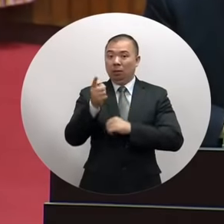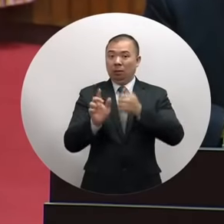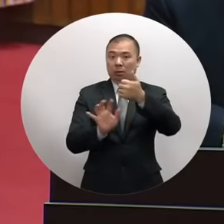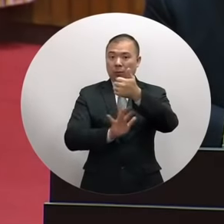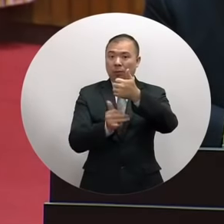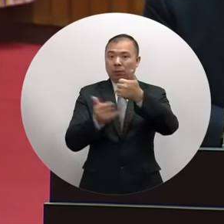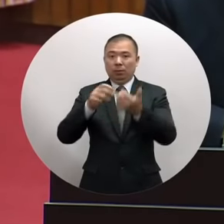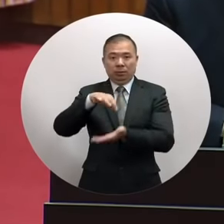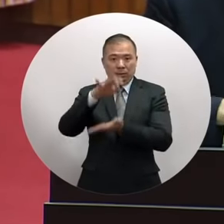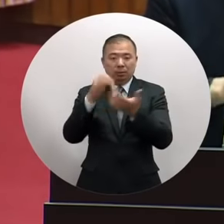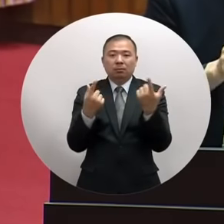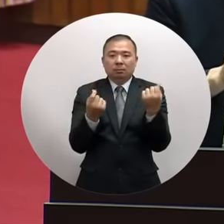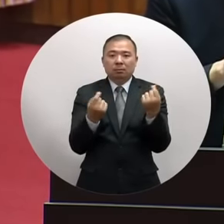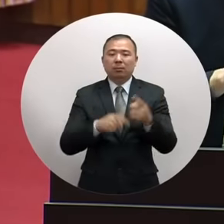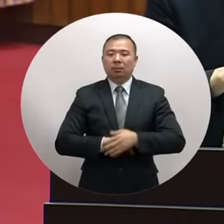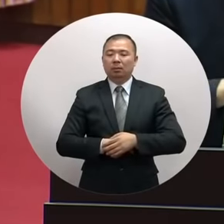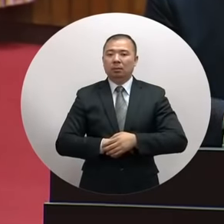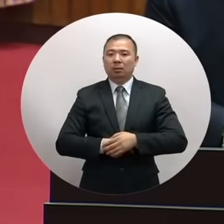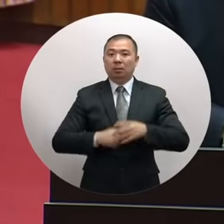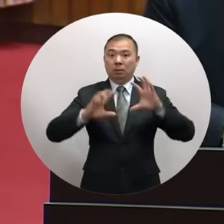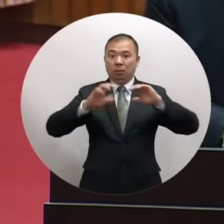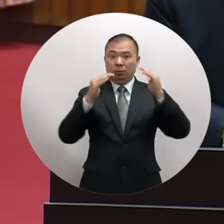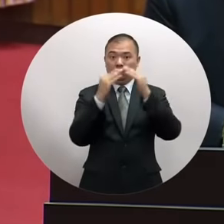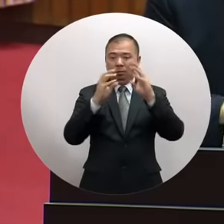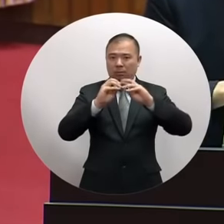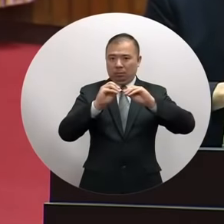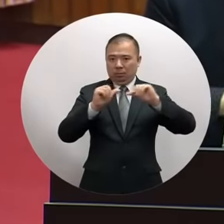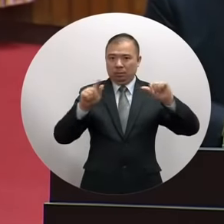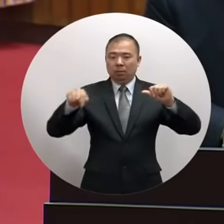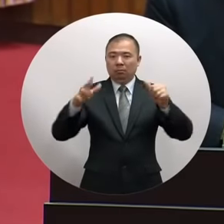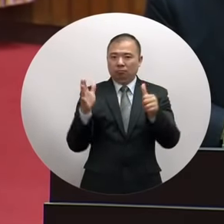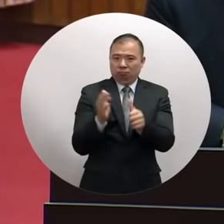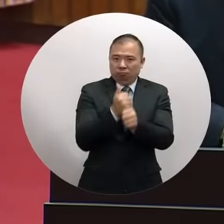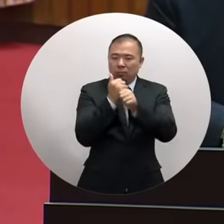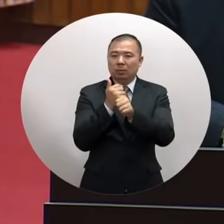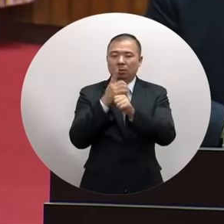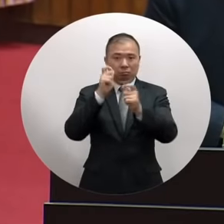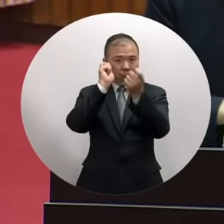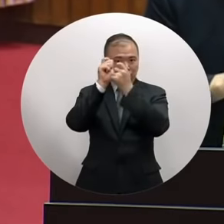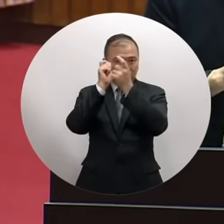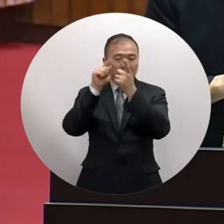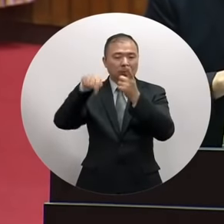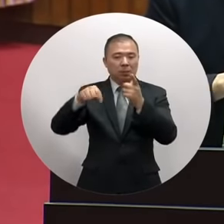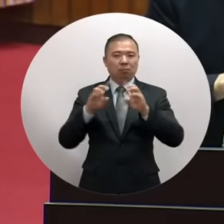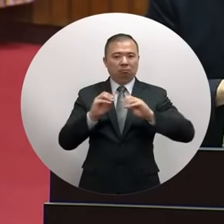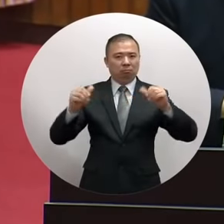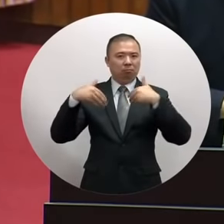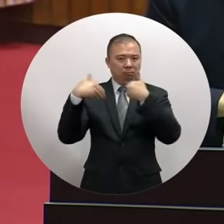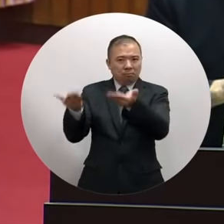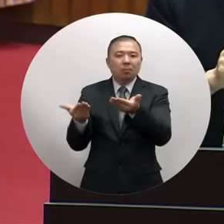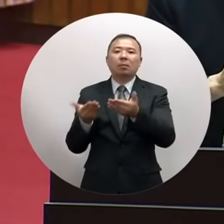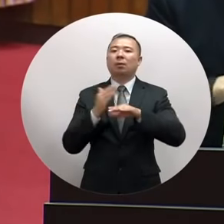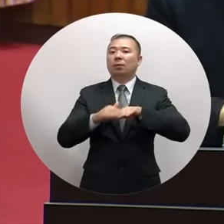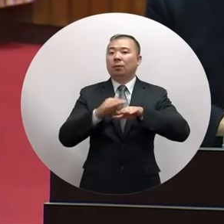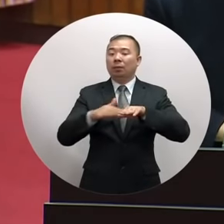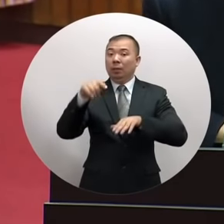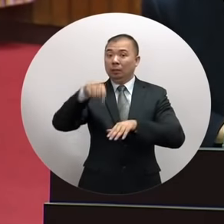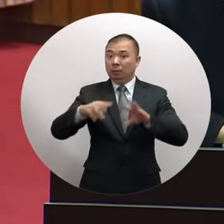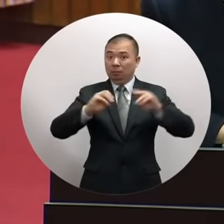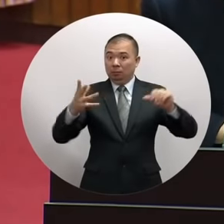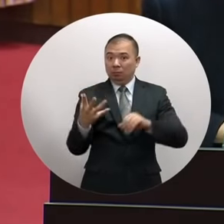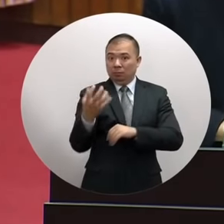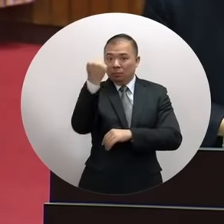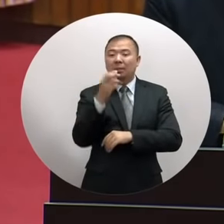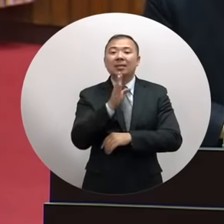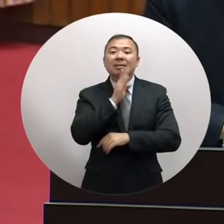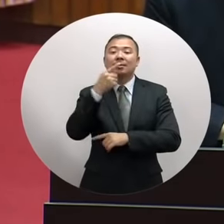的，那么国产署最近期内就会完成归还的程序啊。那么所以这块所有权呢是属于国有财